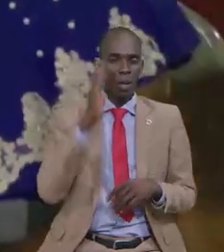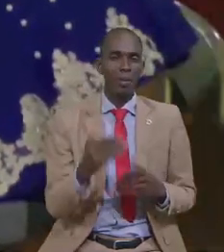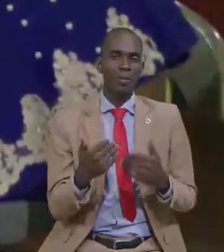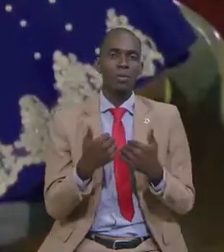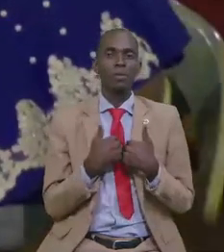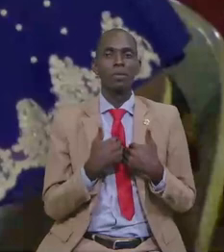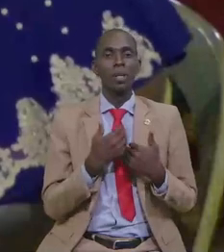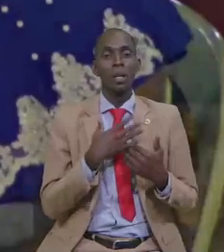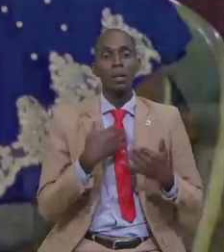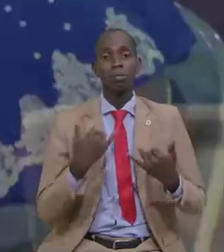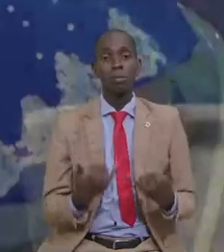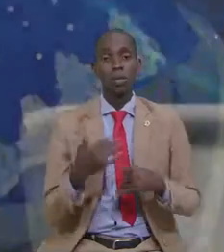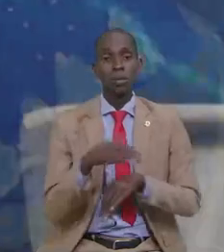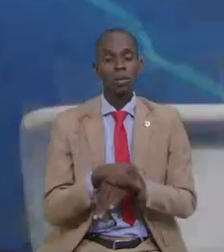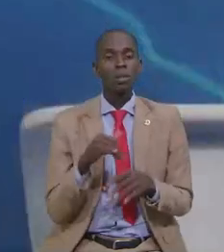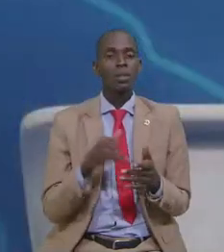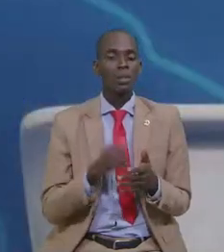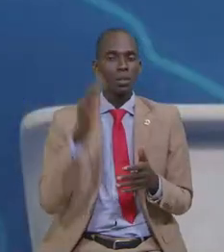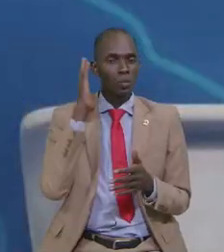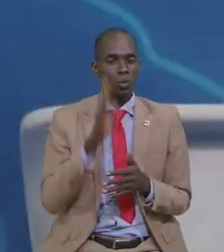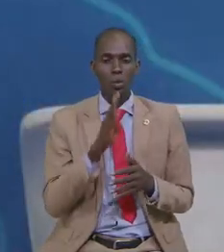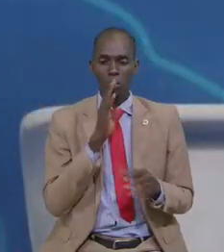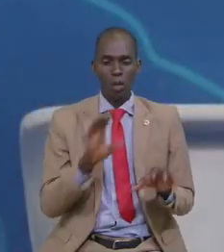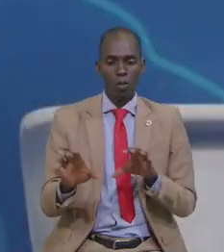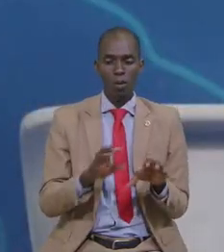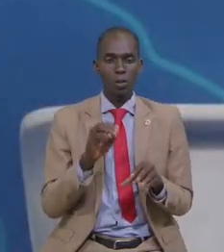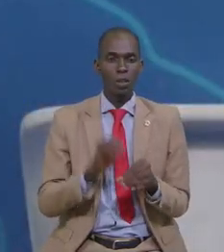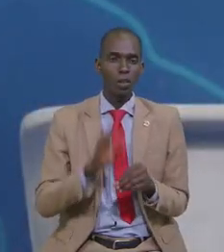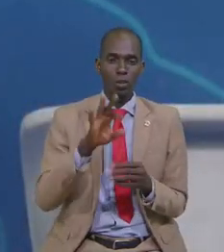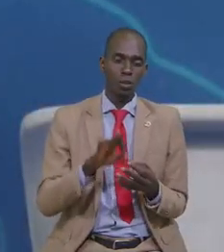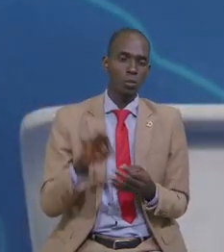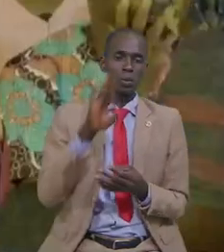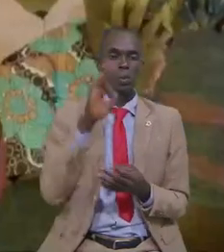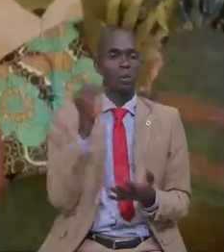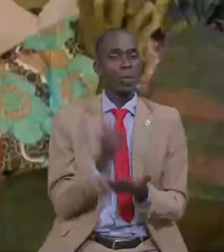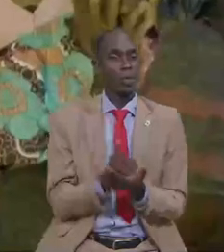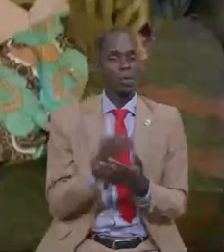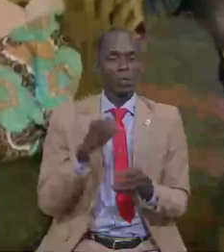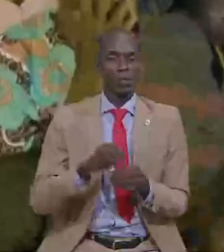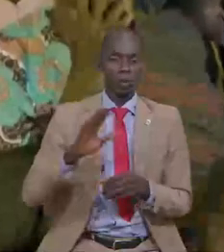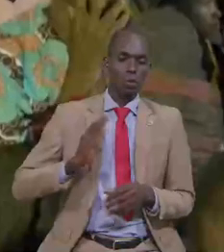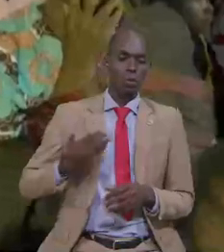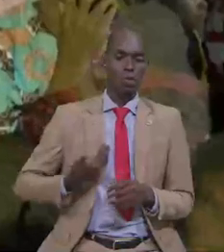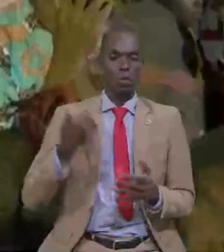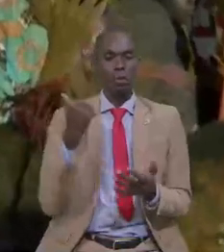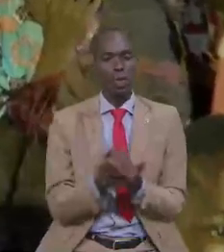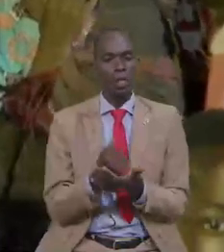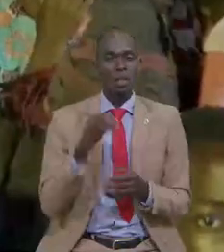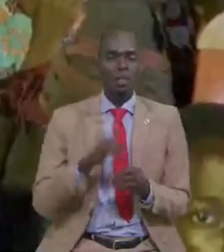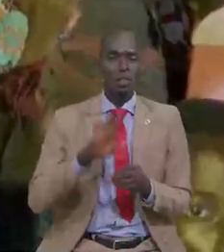aurai. Et ce soir, ce sera accompli dans votre esprit, dans votre